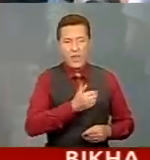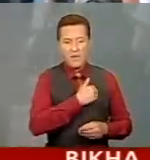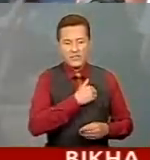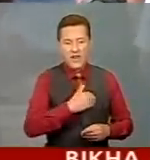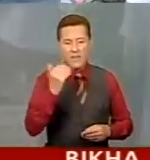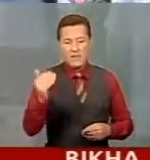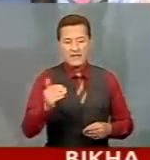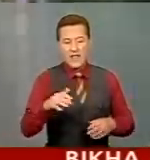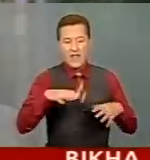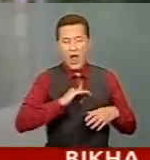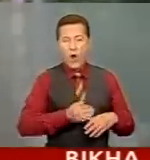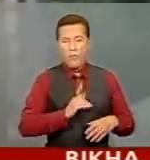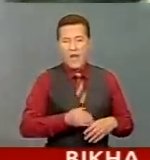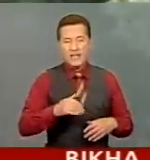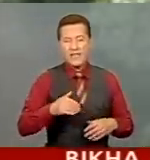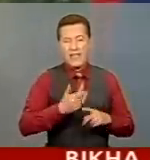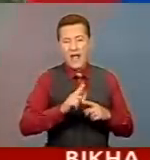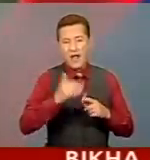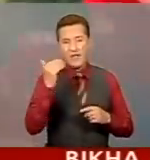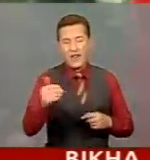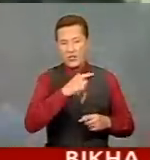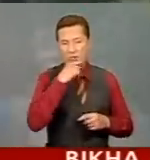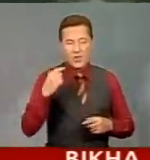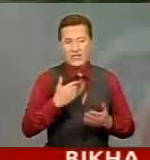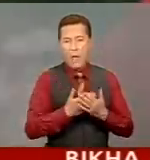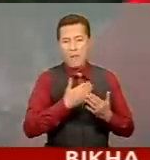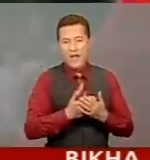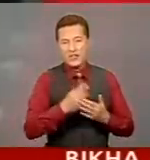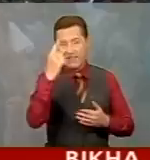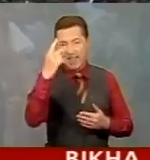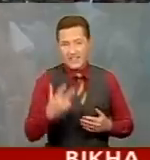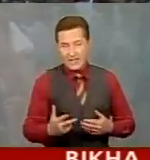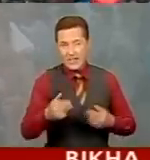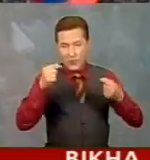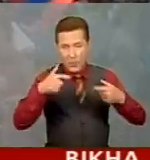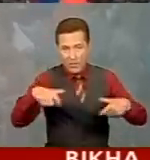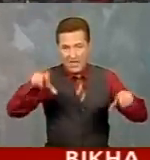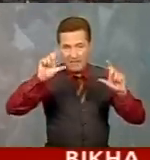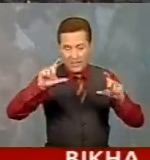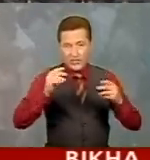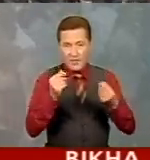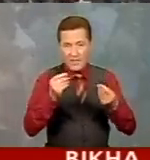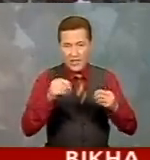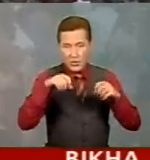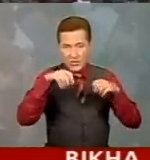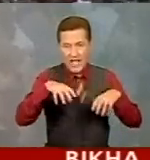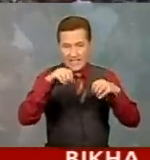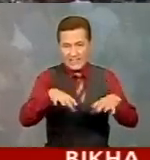місцевої компанії-монополіста, яка належить Росії, майже на третину підвищити платню за світло.